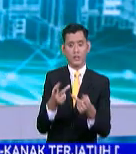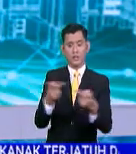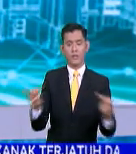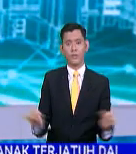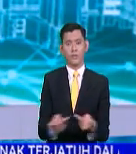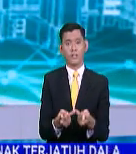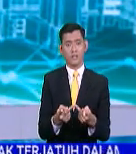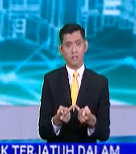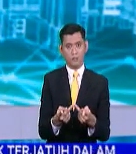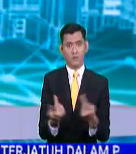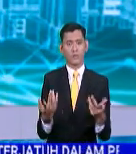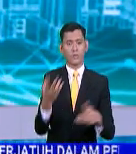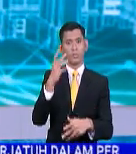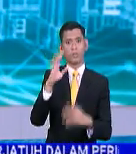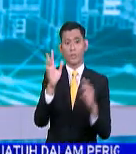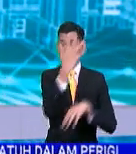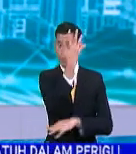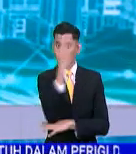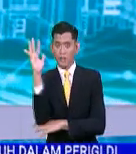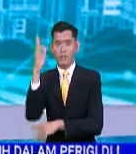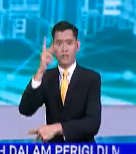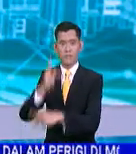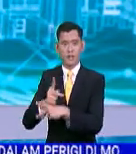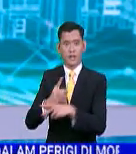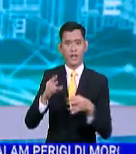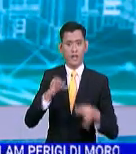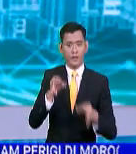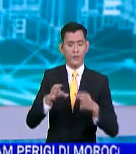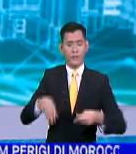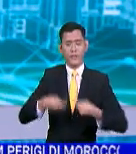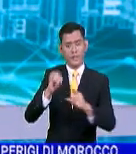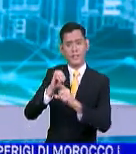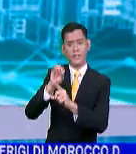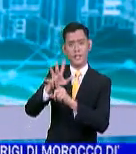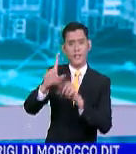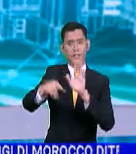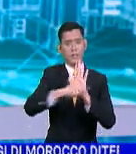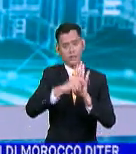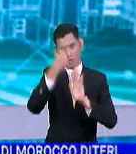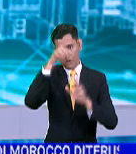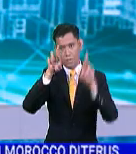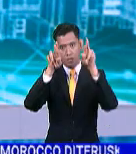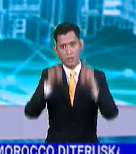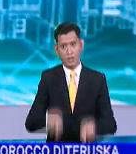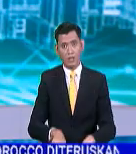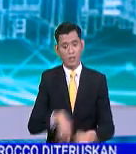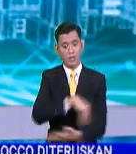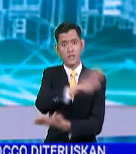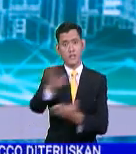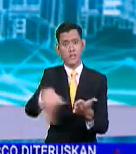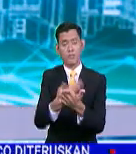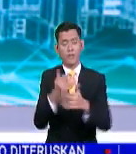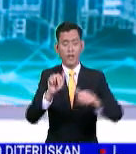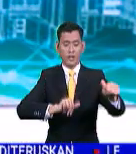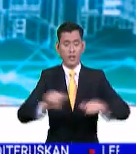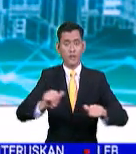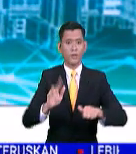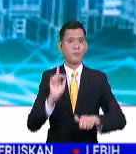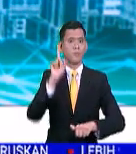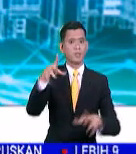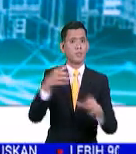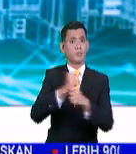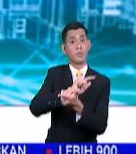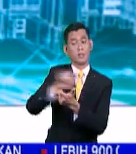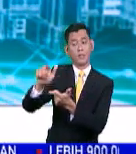memberi kesan negatif kepada rakyat. Menteri Besar Perak, Datuk Seri Saarani Mohamad berkata, semua aktiviti itu juga perlu